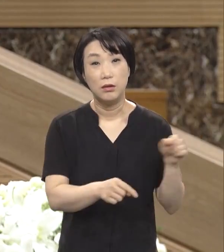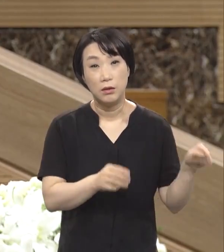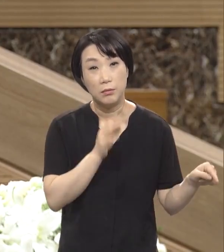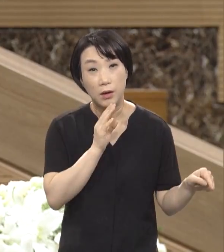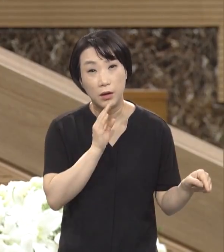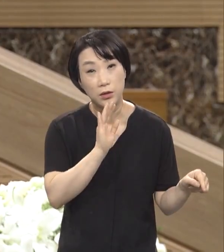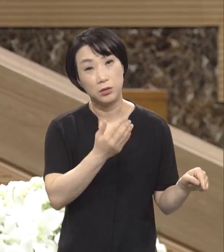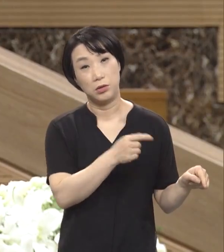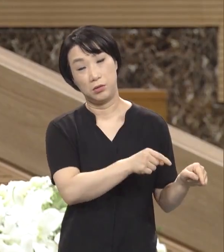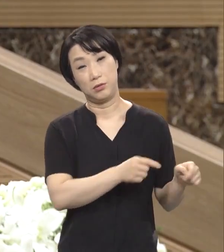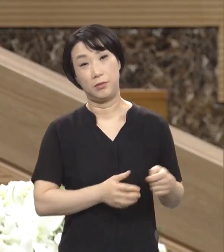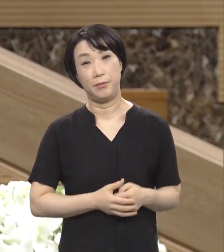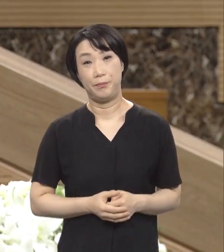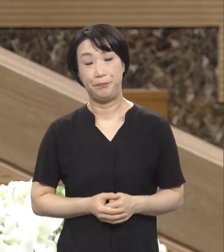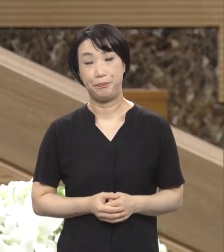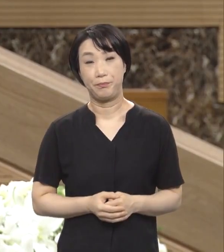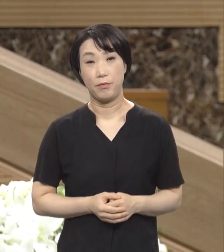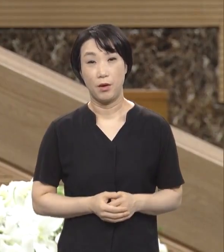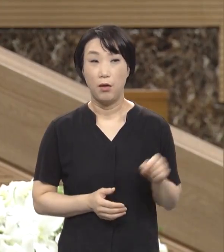엇박자를 내면서